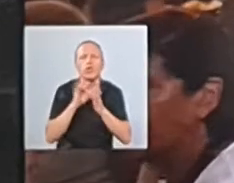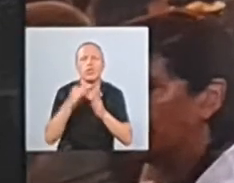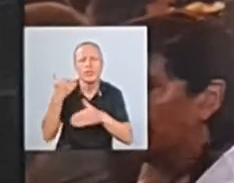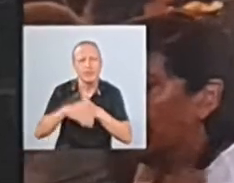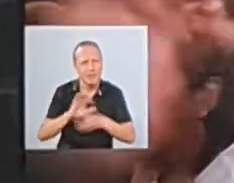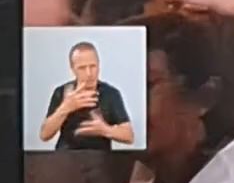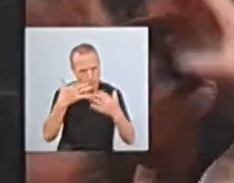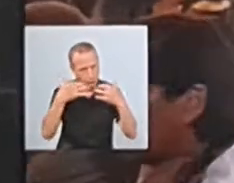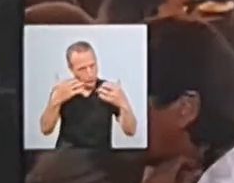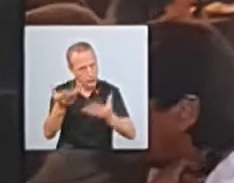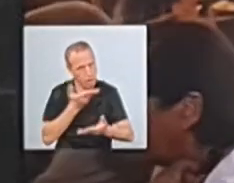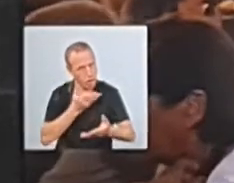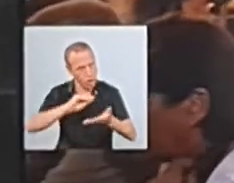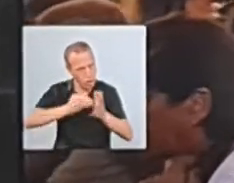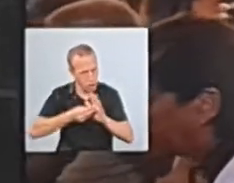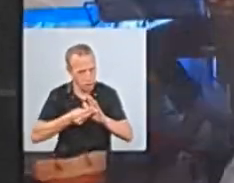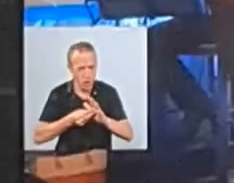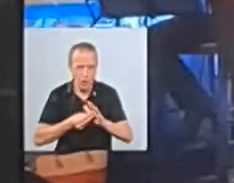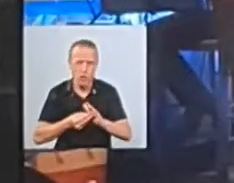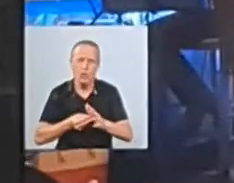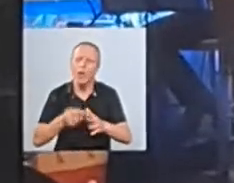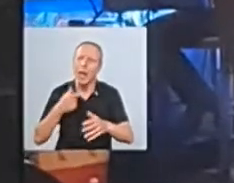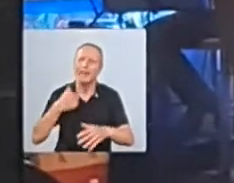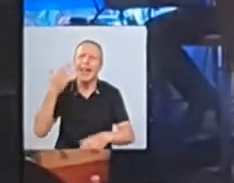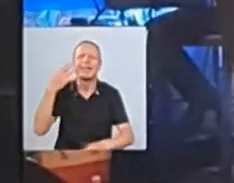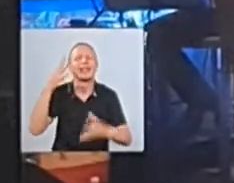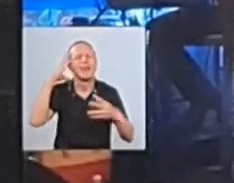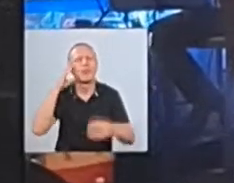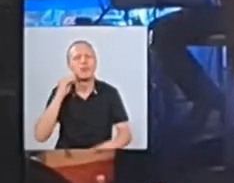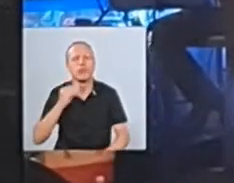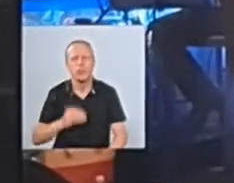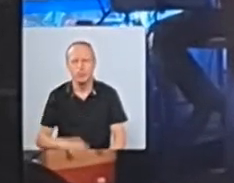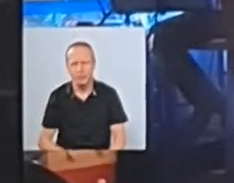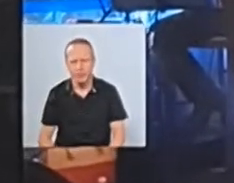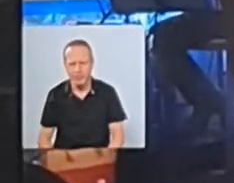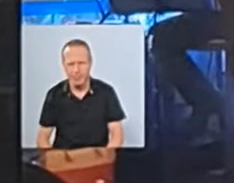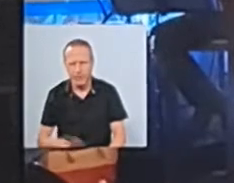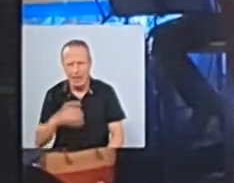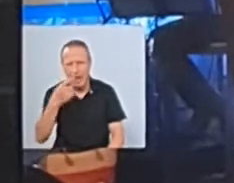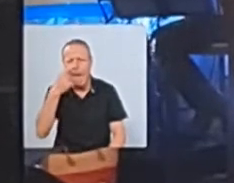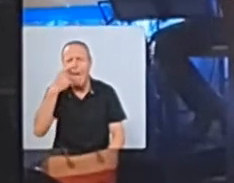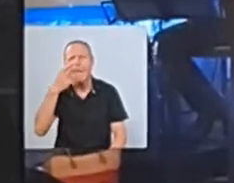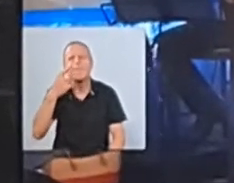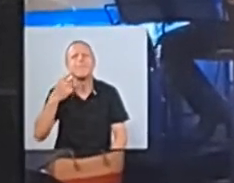שור, אני הייתי מבסוט. על קו המים, פיראוס,